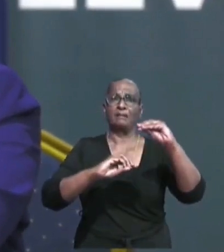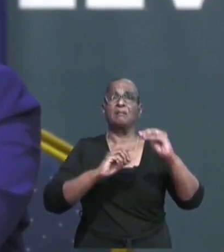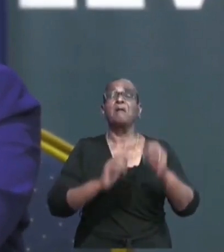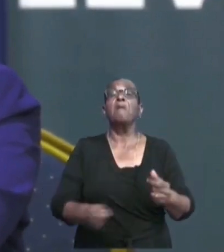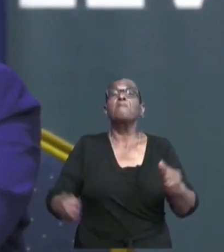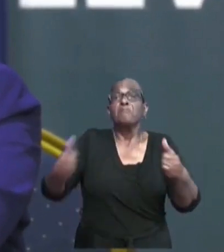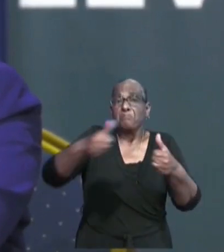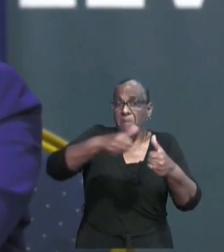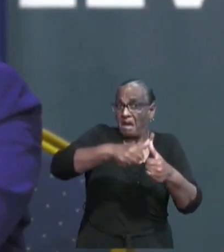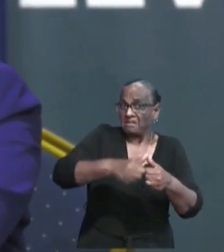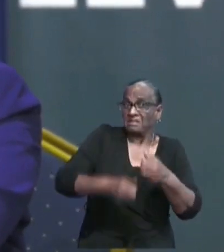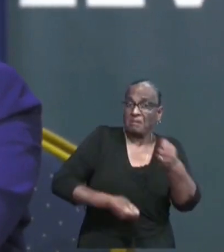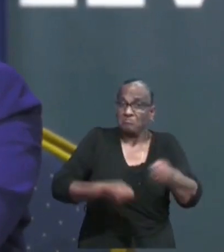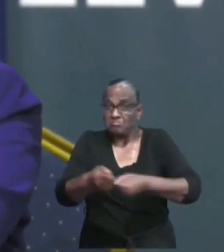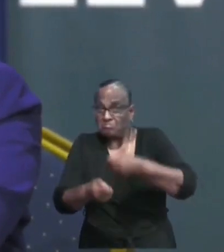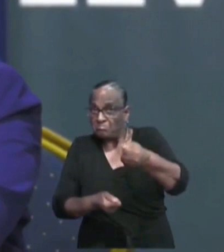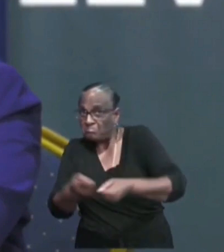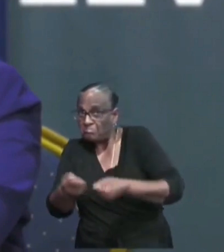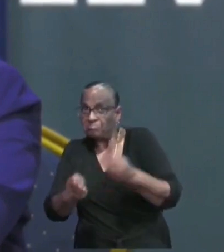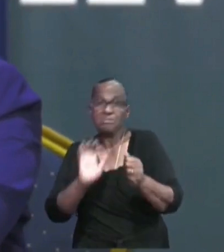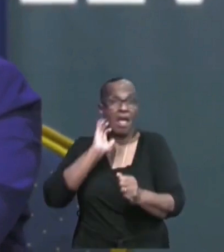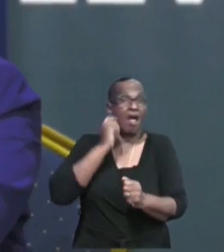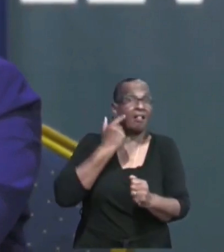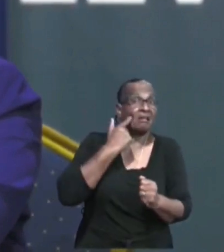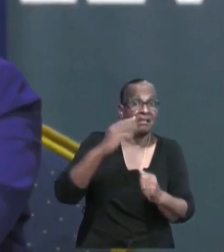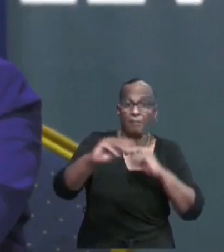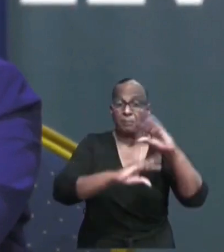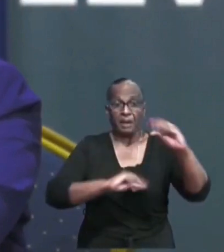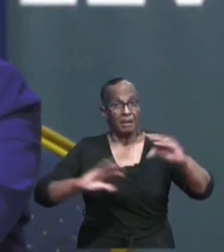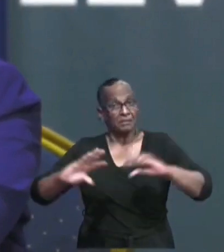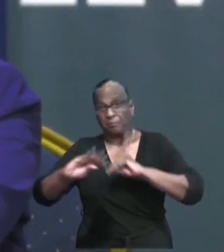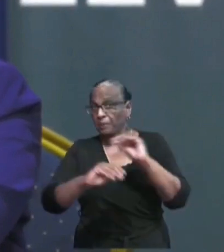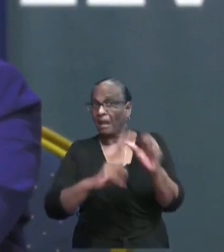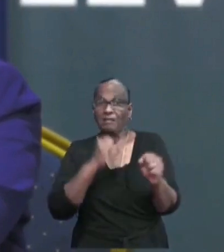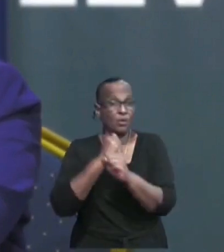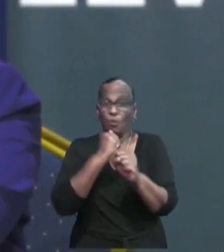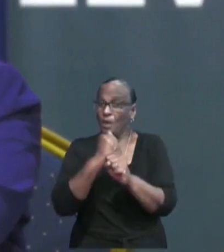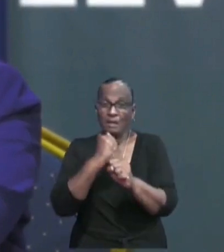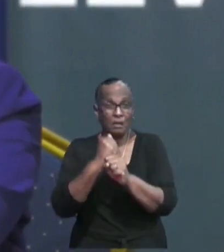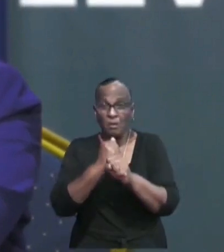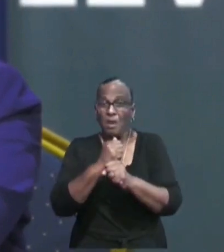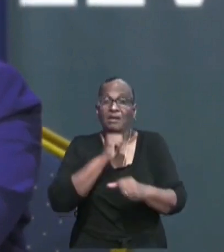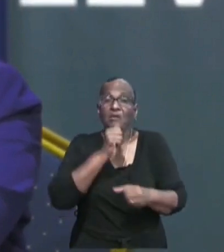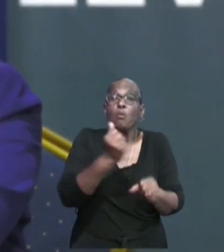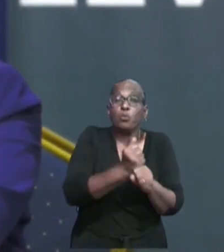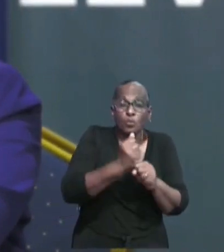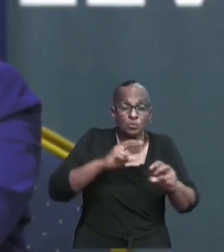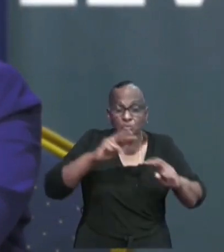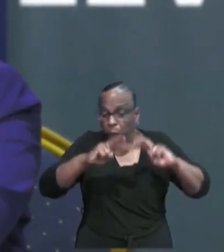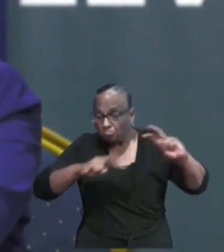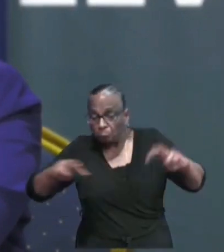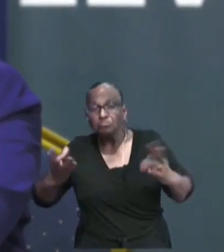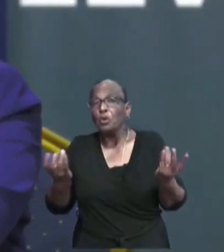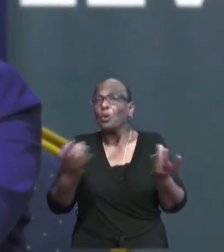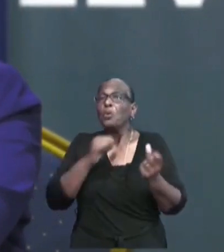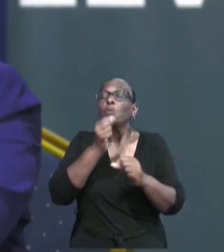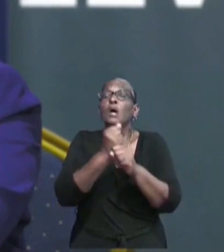bijstellen, monitoren, de zaken van elke dag uitwerken en zo dus dan weer de